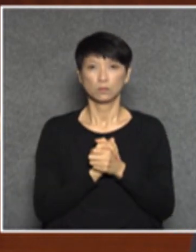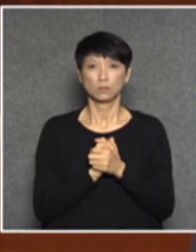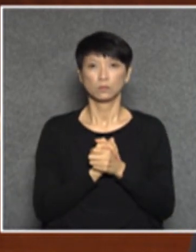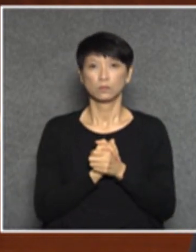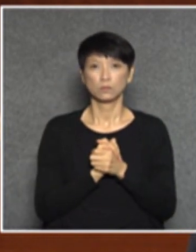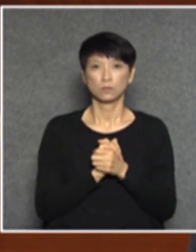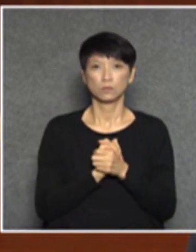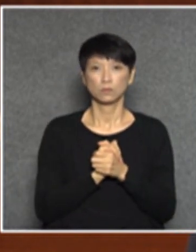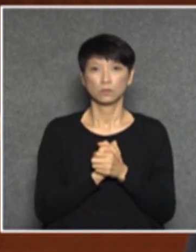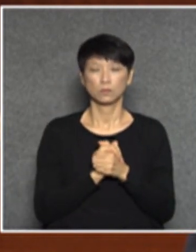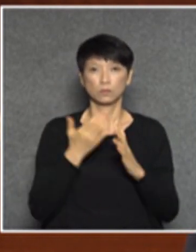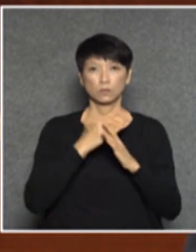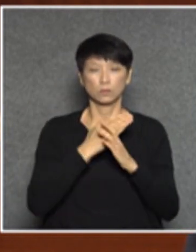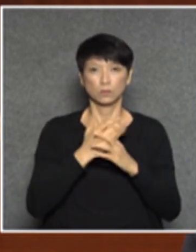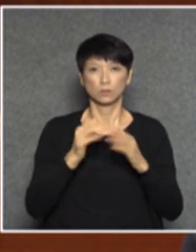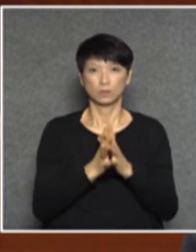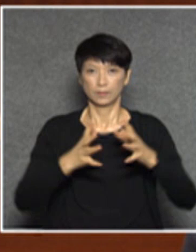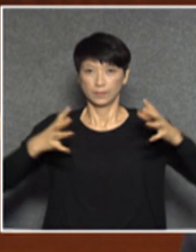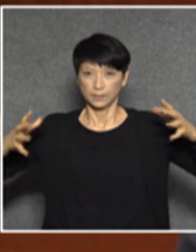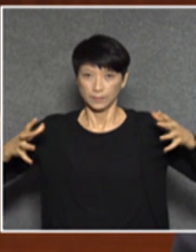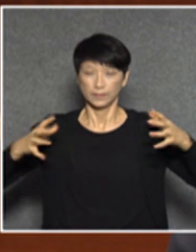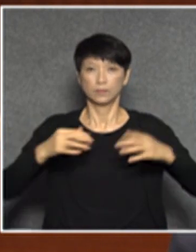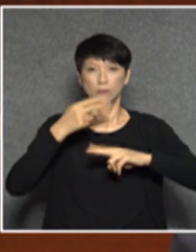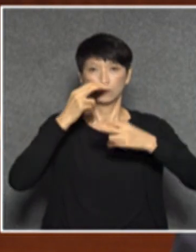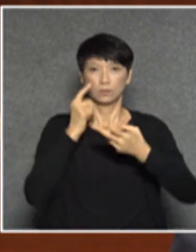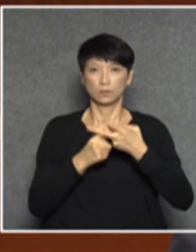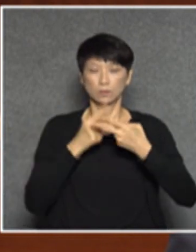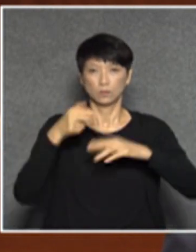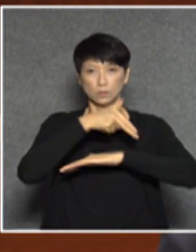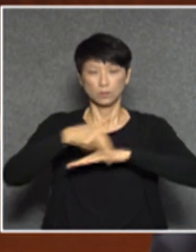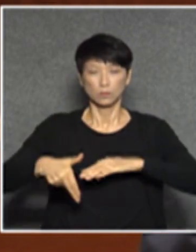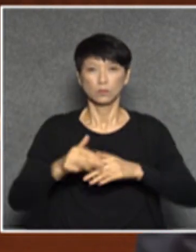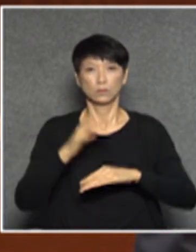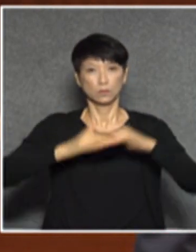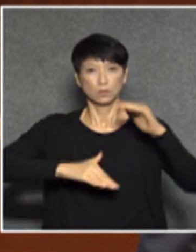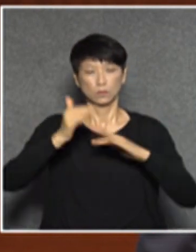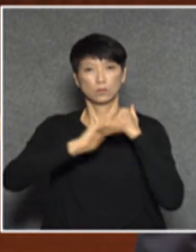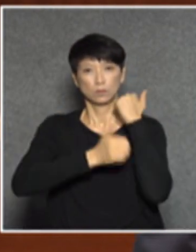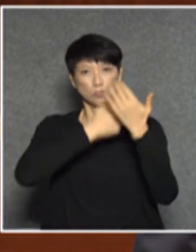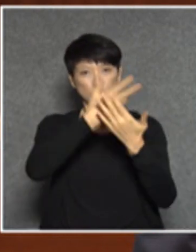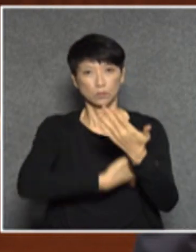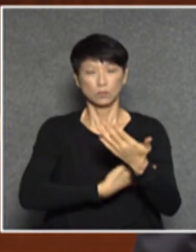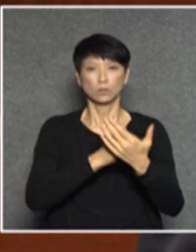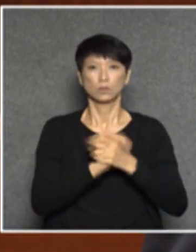一啲尤其係大型嘅維修工程嘅時候咧，有關嘅技術問題、法律問題同埋整嗰個。